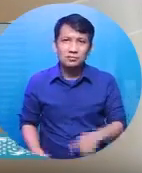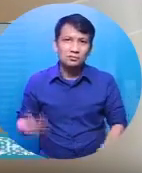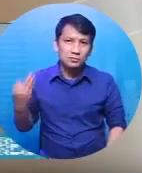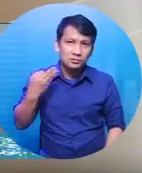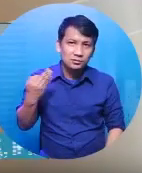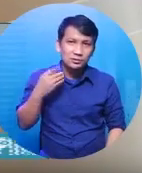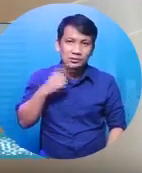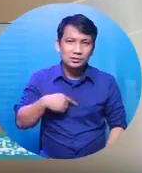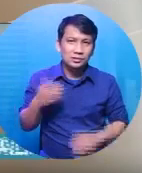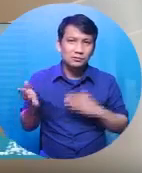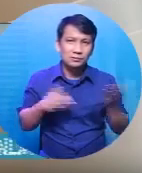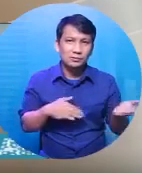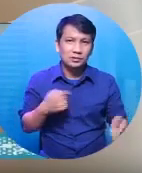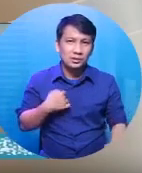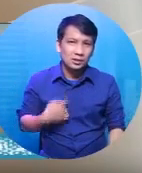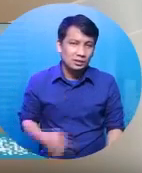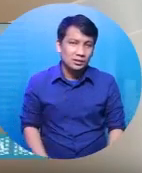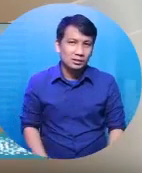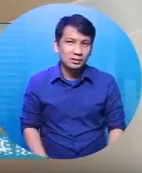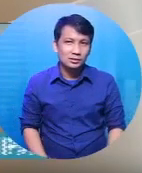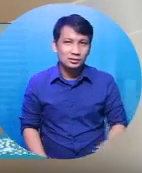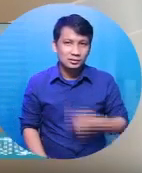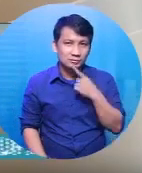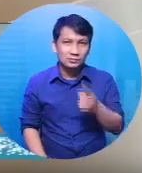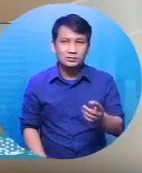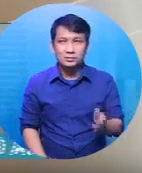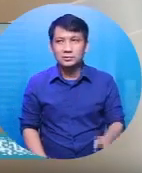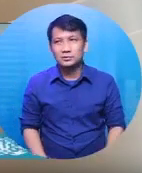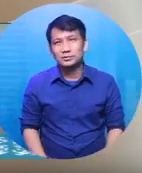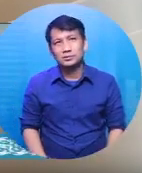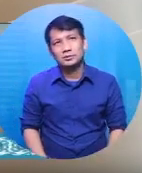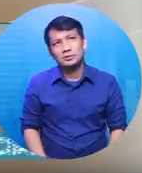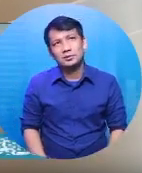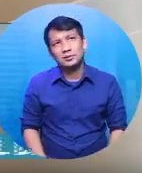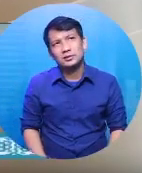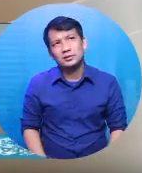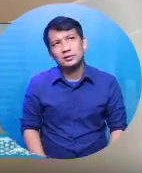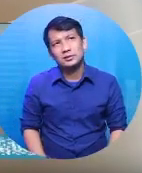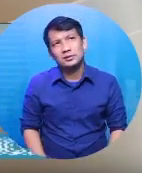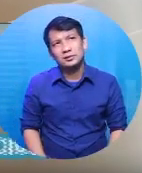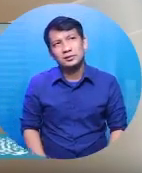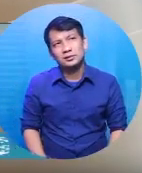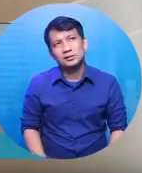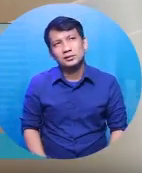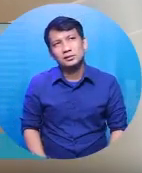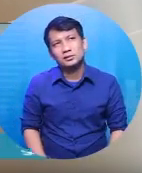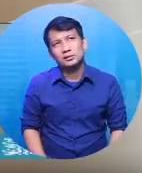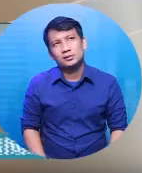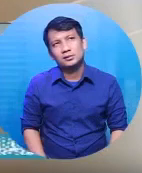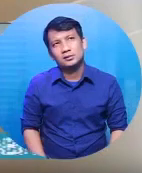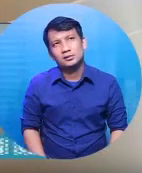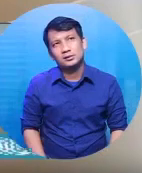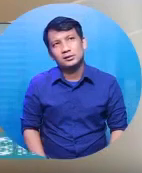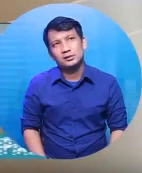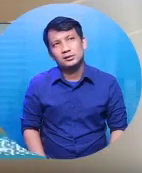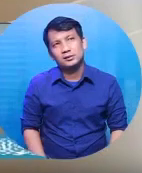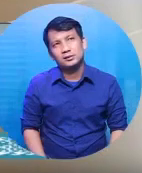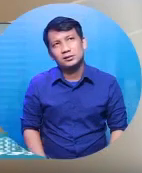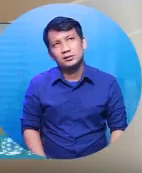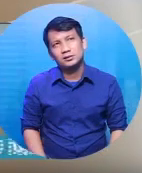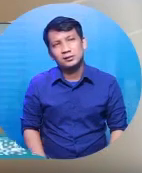Sinasabihan niya ako mamatay na ako. Totoo po yan, sir. Nay. Nay, makinig kayo, Nay. Nay, makinig kayo, Nay. Nay.